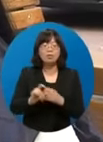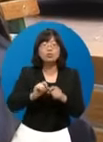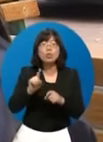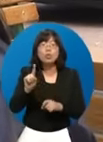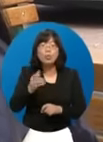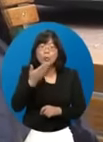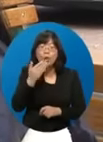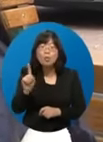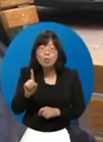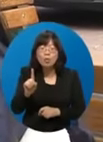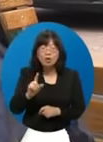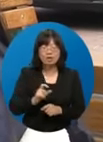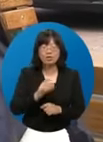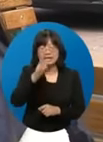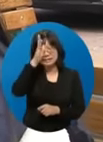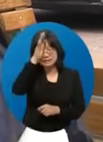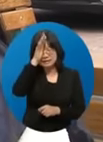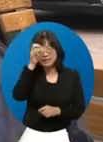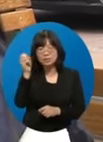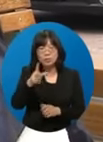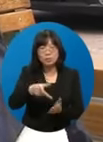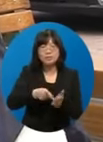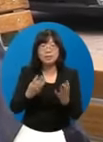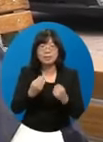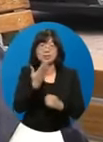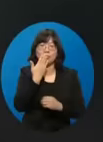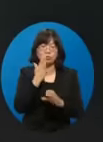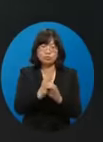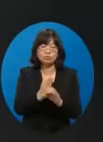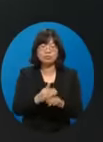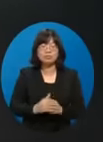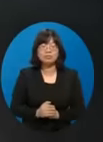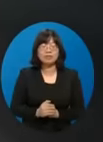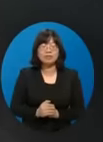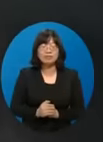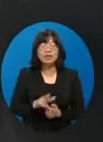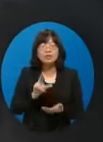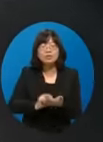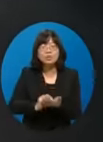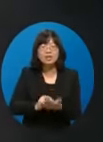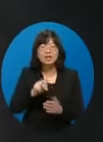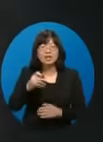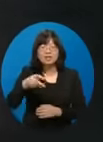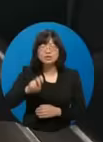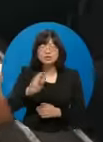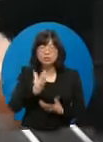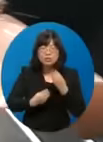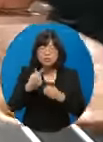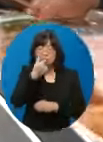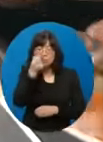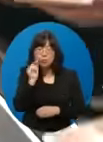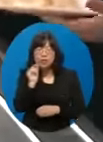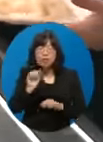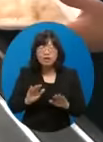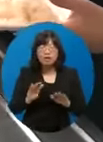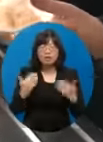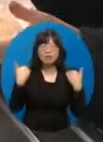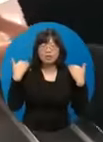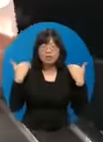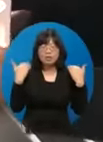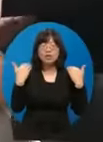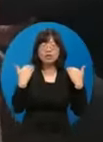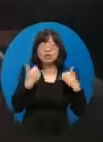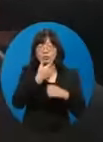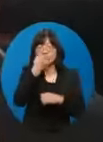먹어요 주로 치킨이나 피자 많이 먹는 거 같아요 문제는 칼슘 섭취가 부족할 경우 발육과 성장